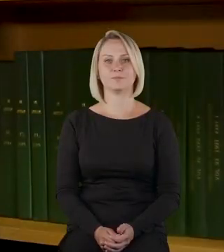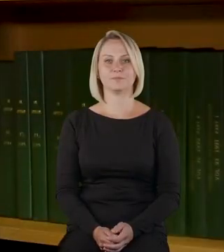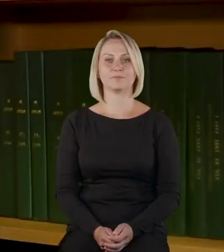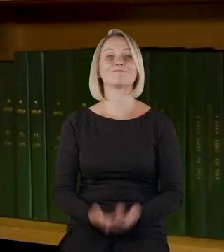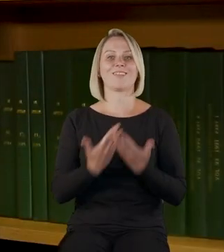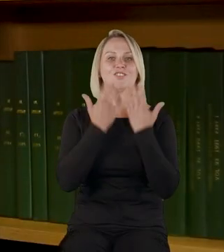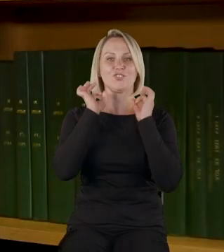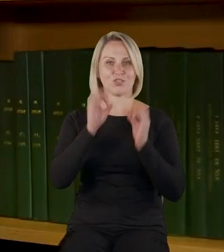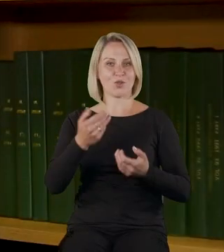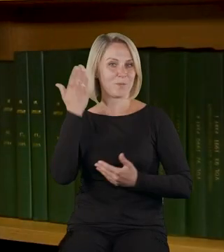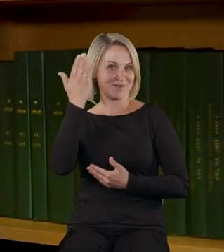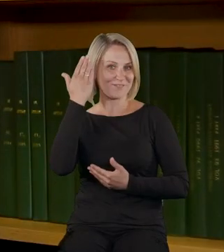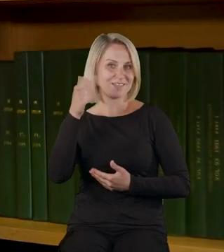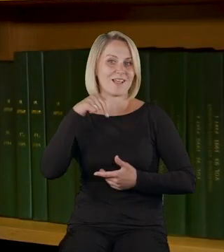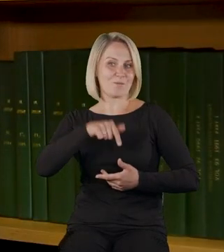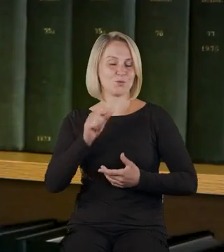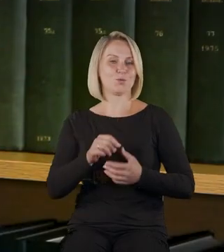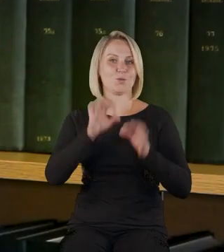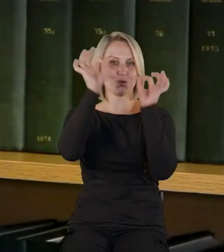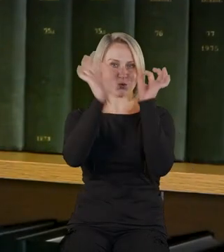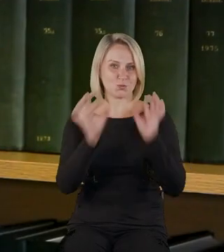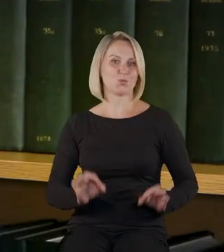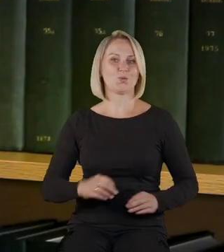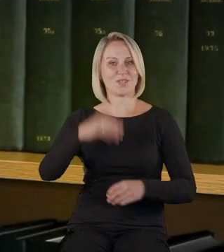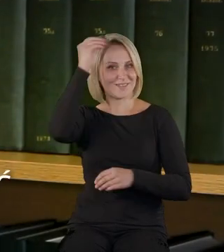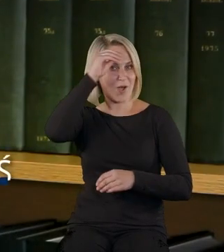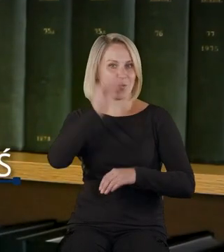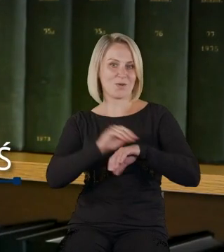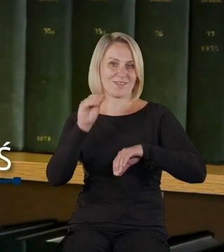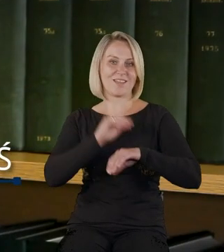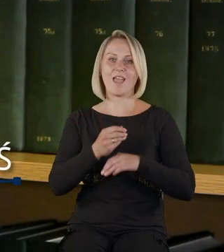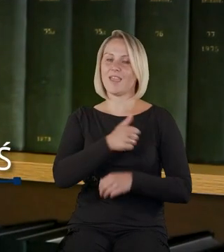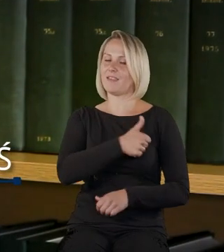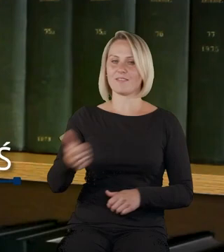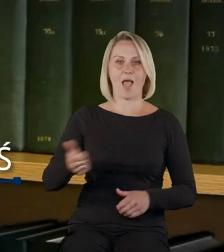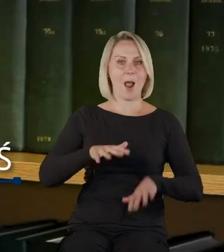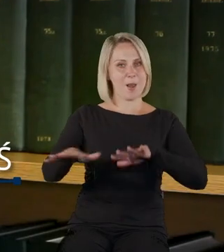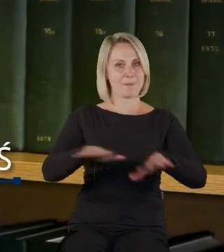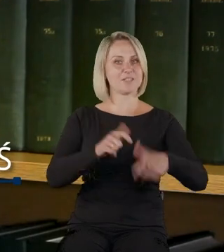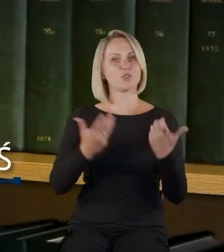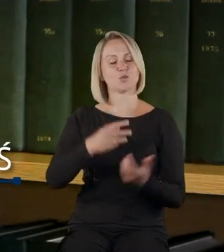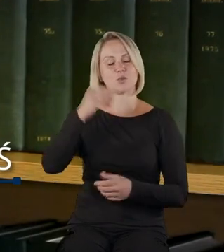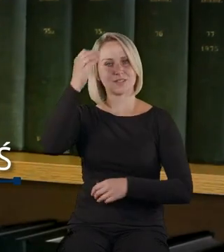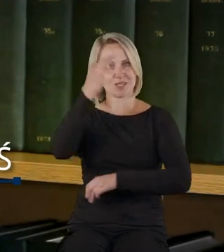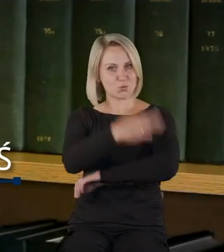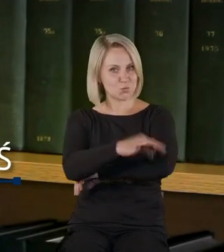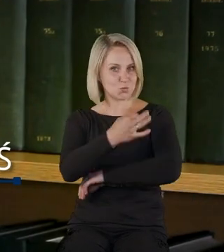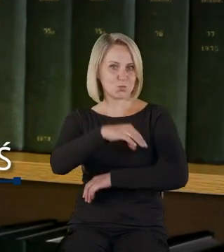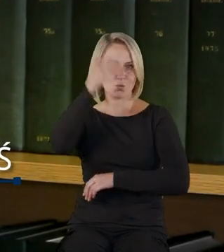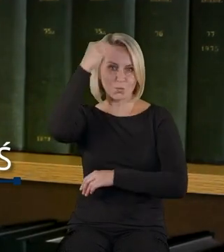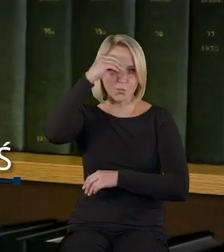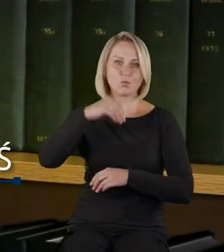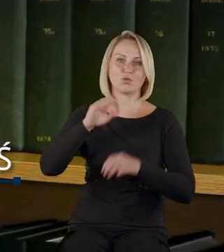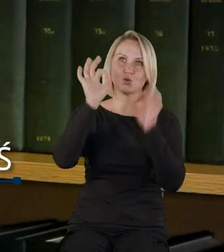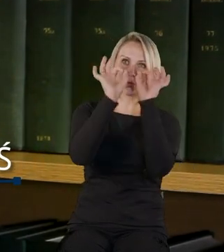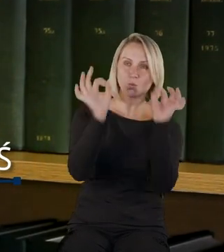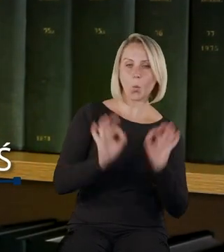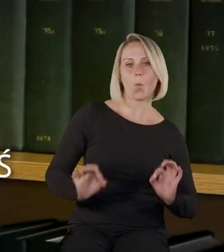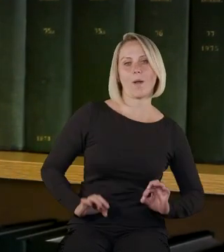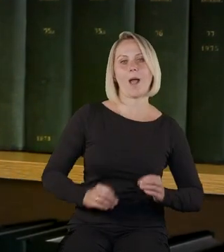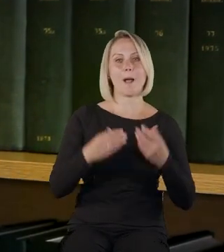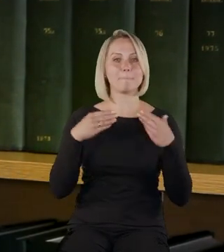Dzień dobry, witam na Wydziale Sztuki i Nauk o Edukacji. To idealne miejsce dla każdego, kto chce studiować rzeczy związane ze sztuką,